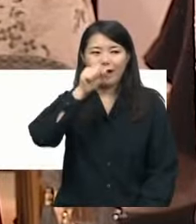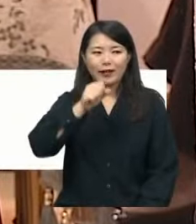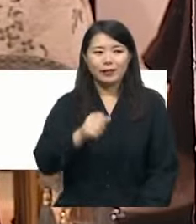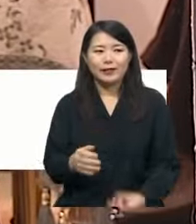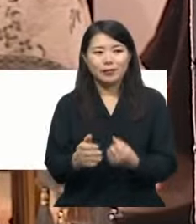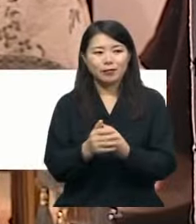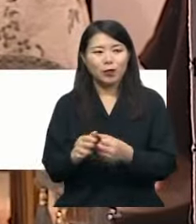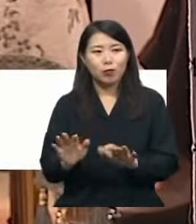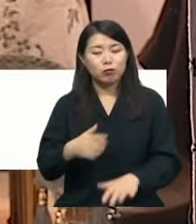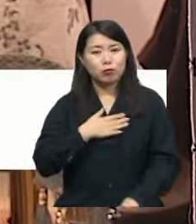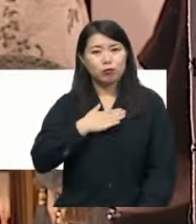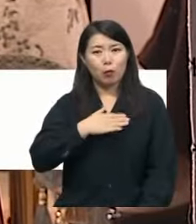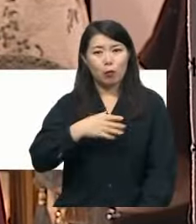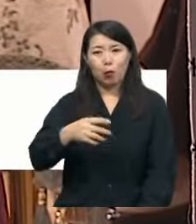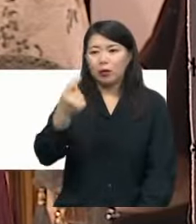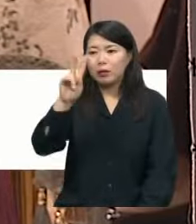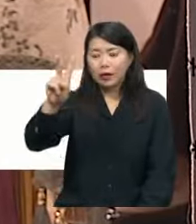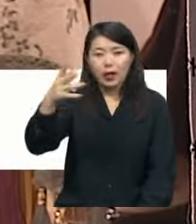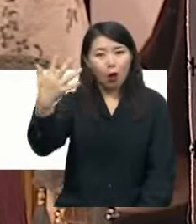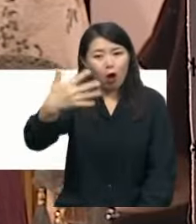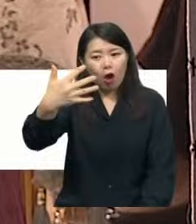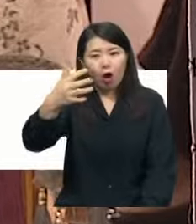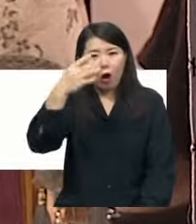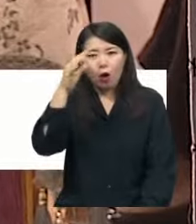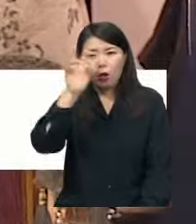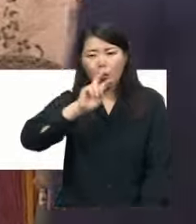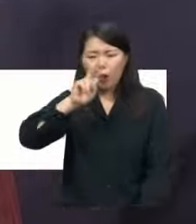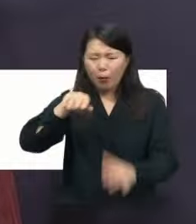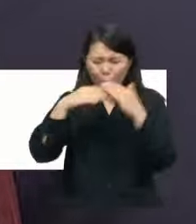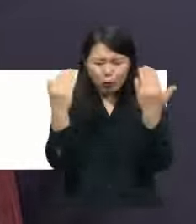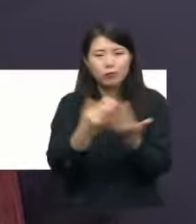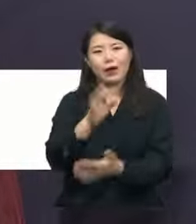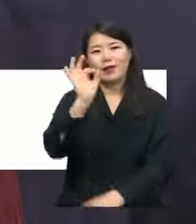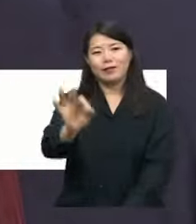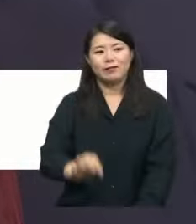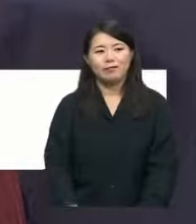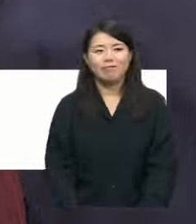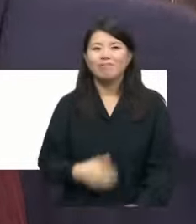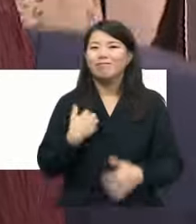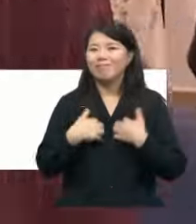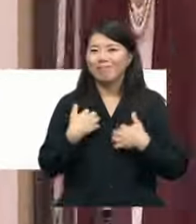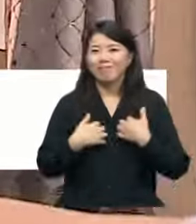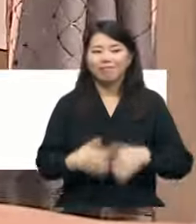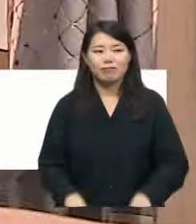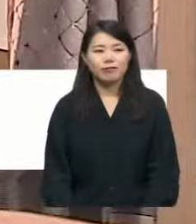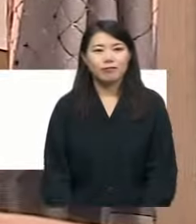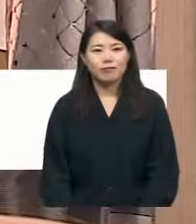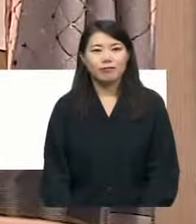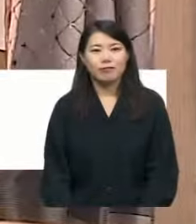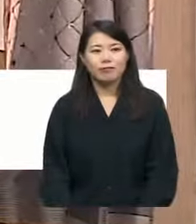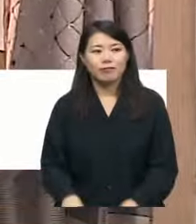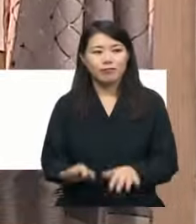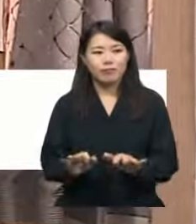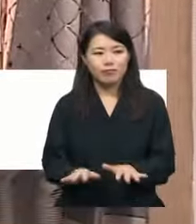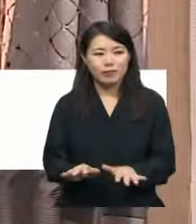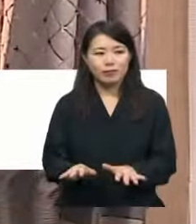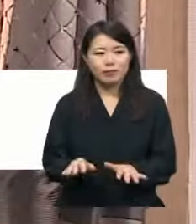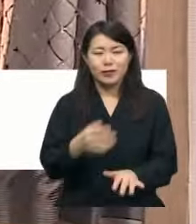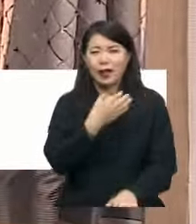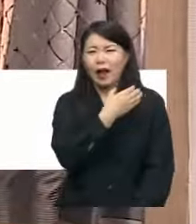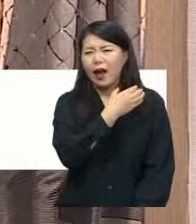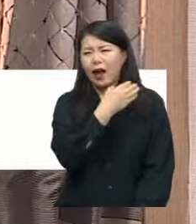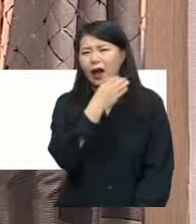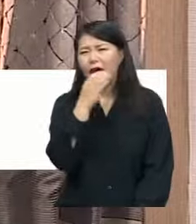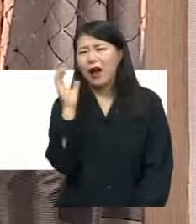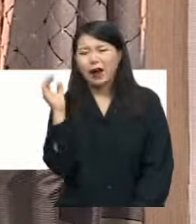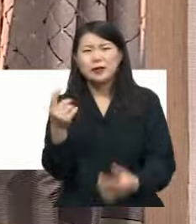그래서 이 노래 프로는 내가 뭐든지 빼놓지 않고 보거든. 재미있어. 이제 화면이 전문 나이